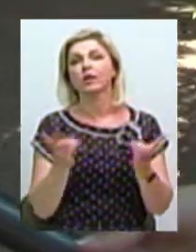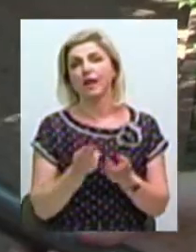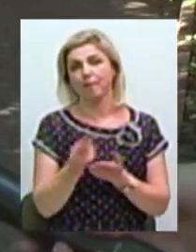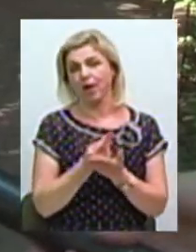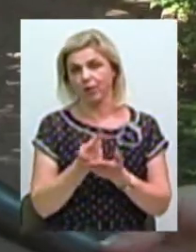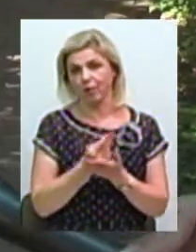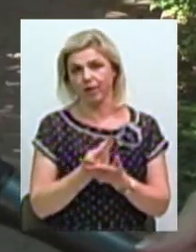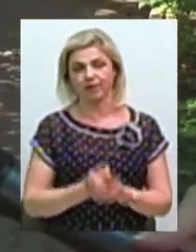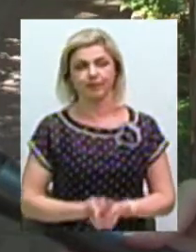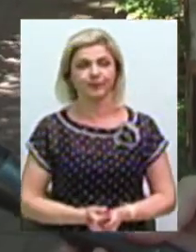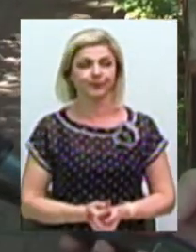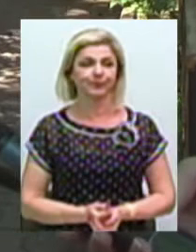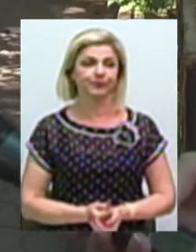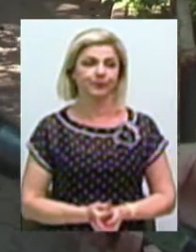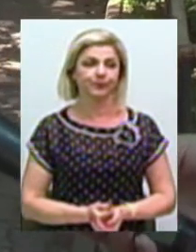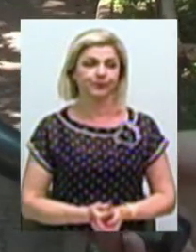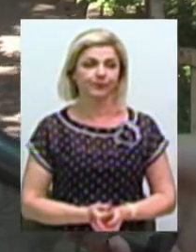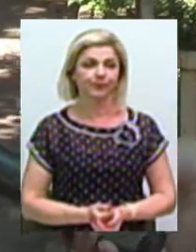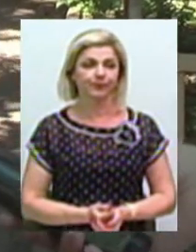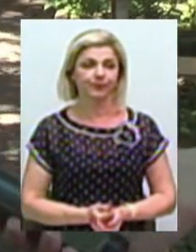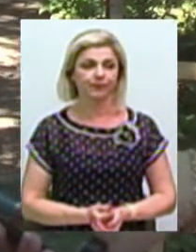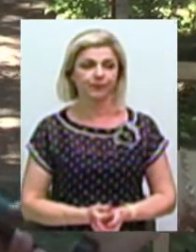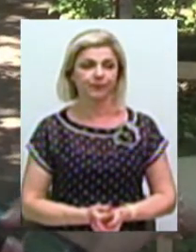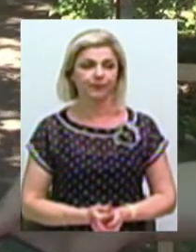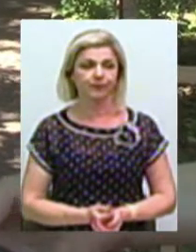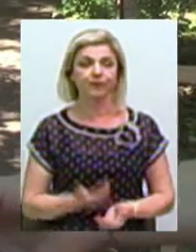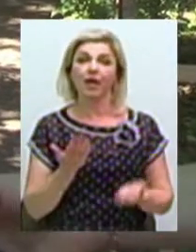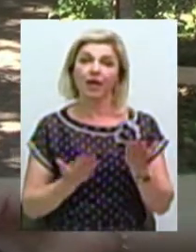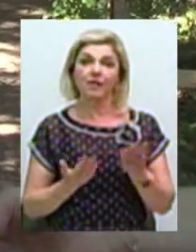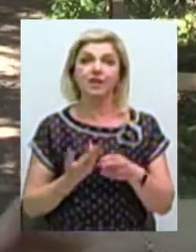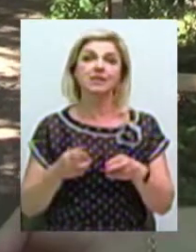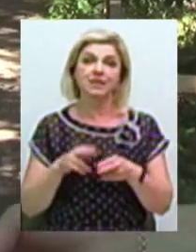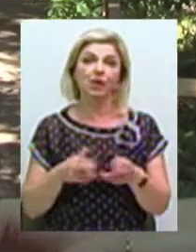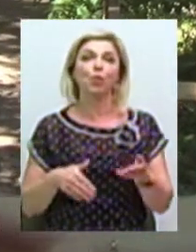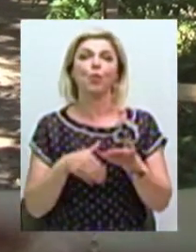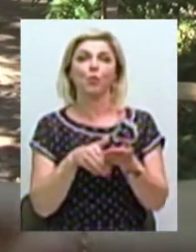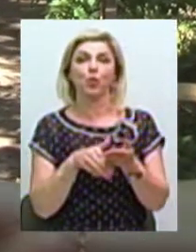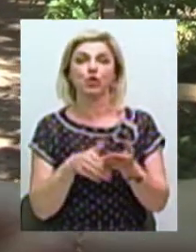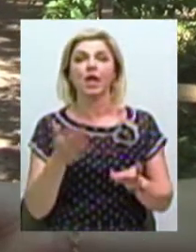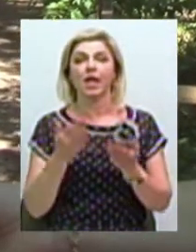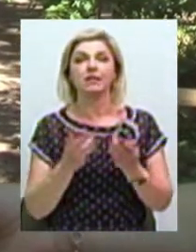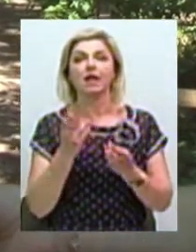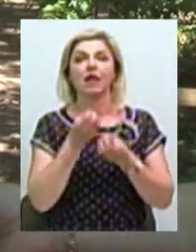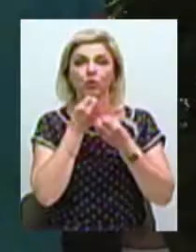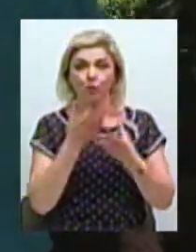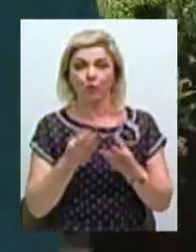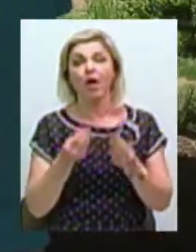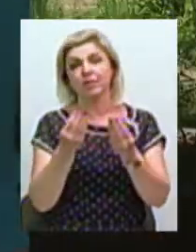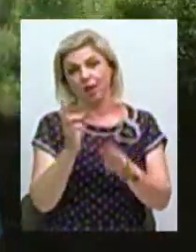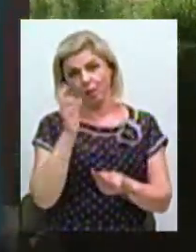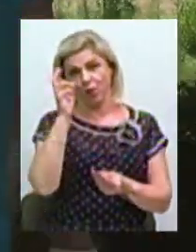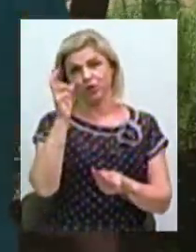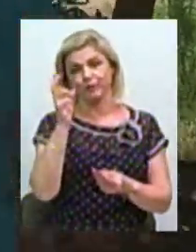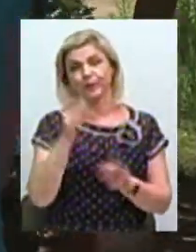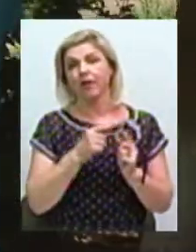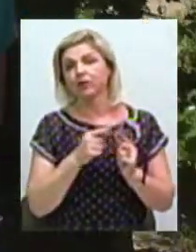те, що не треба. Якщо це допоможе, якщо це буде на добро, то дай Боже. Протягом